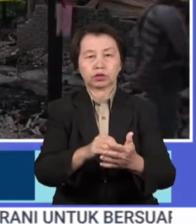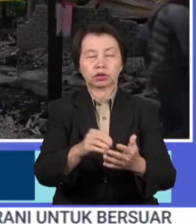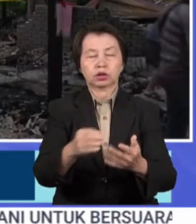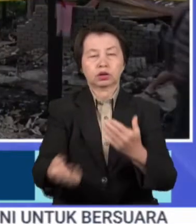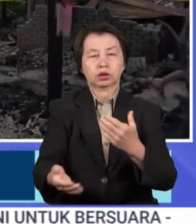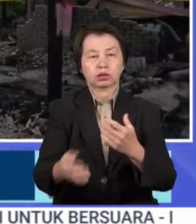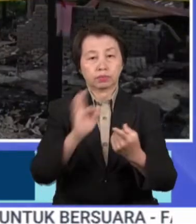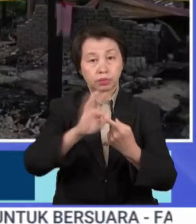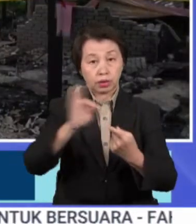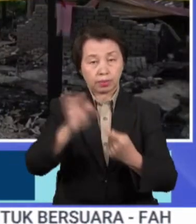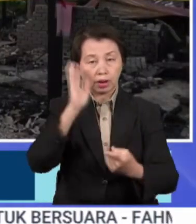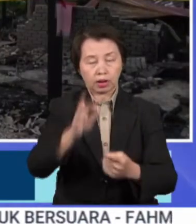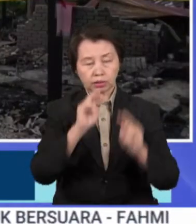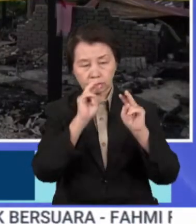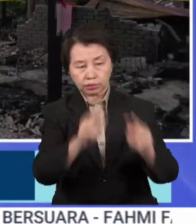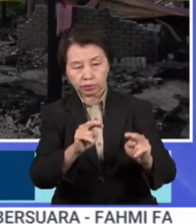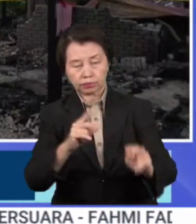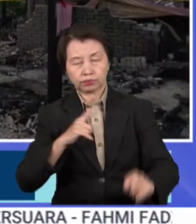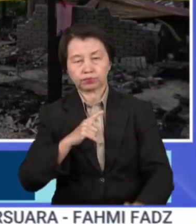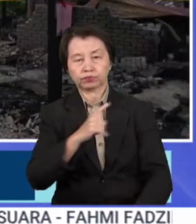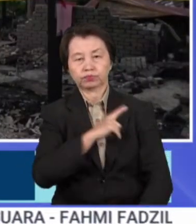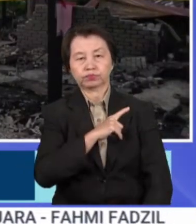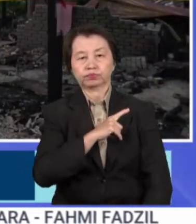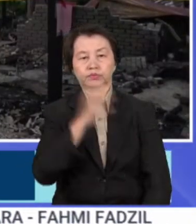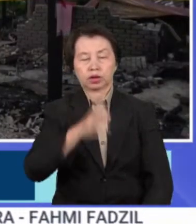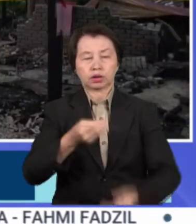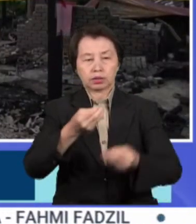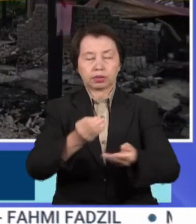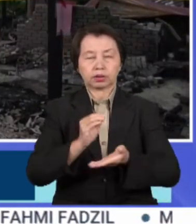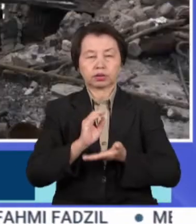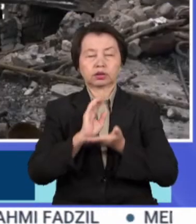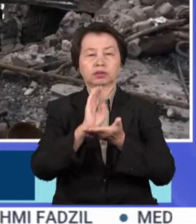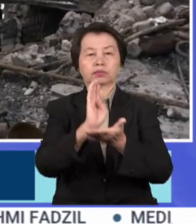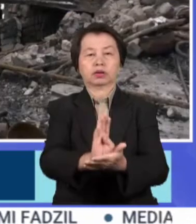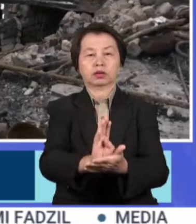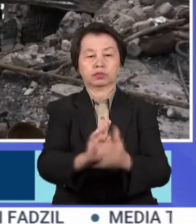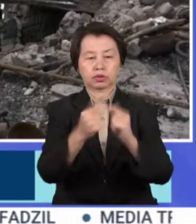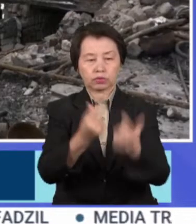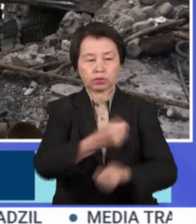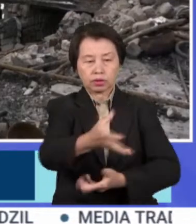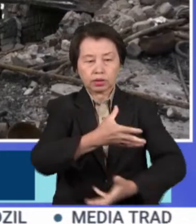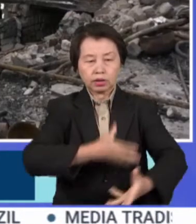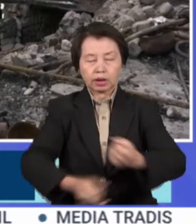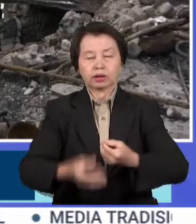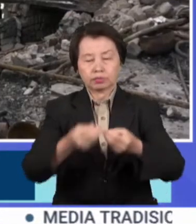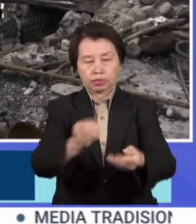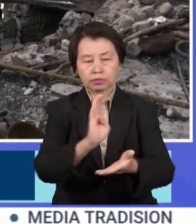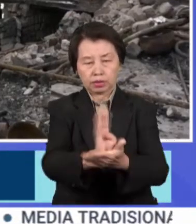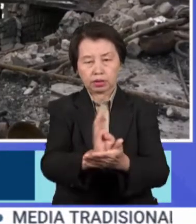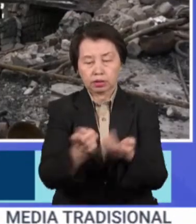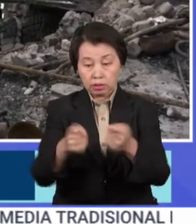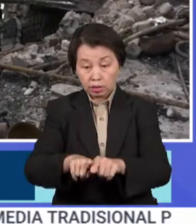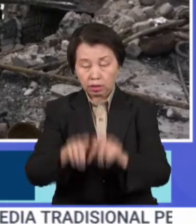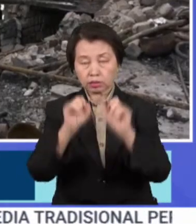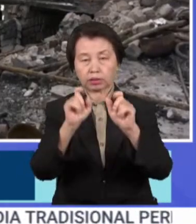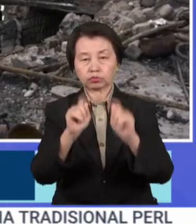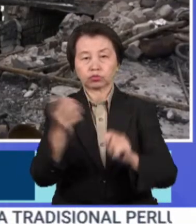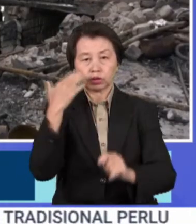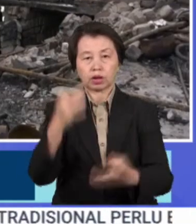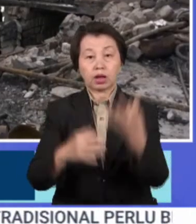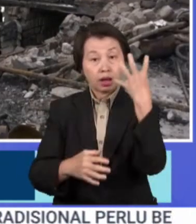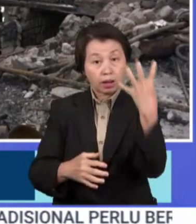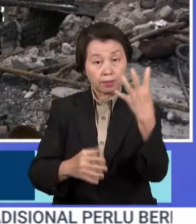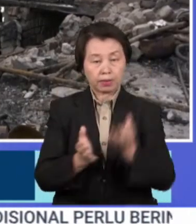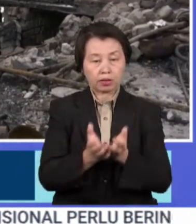akan diteliti. Lembaga Kemajuan Ikan Malaysia akan menyalurkan bantuan kepada golongan nelayan yang terjejas. Dalam kejadian Sabtu lalu, 4 buah